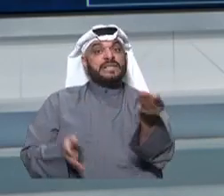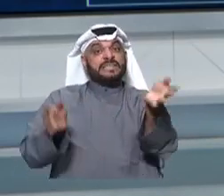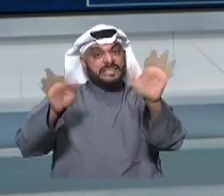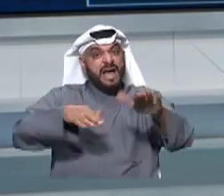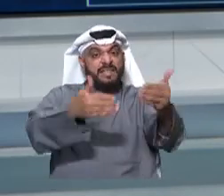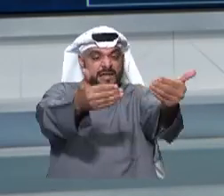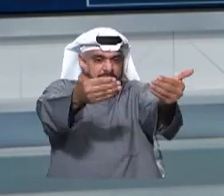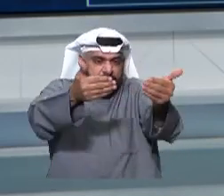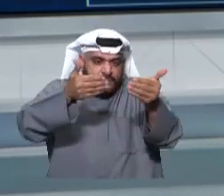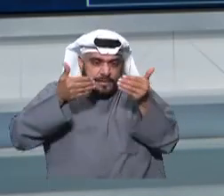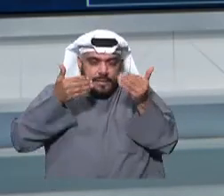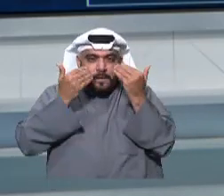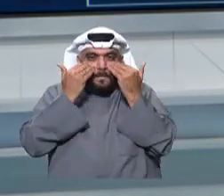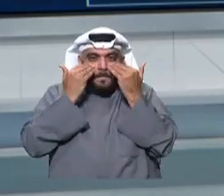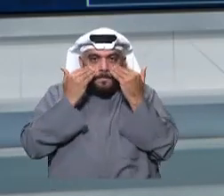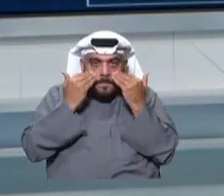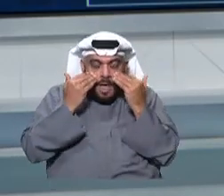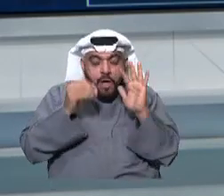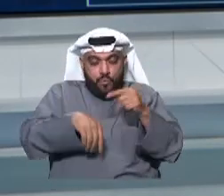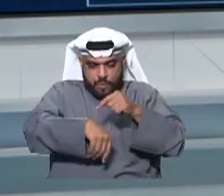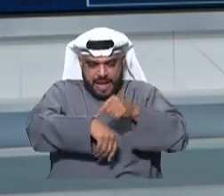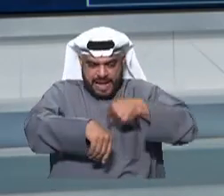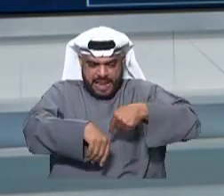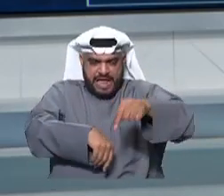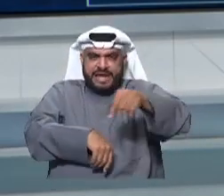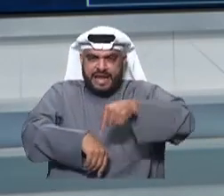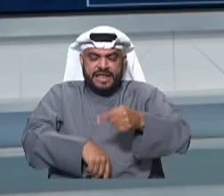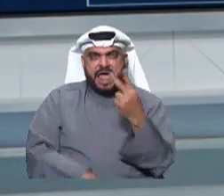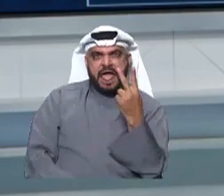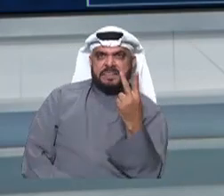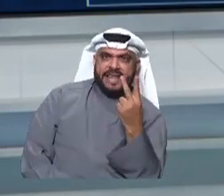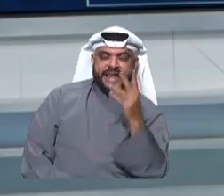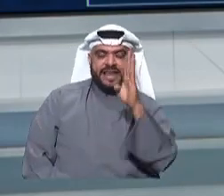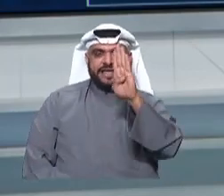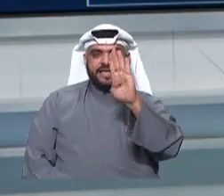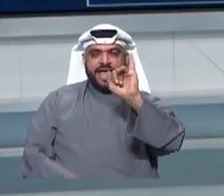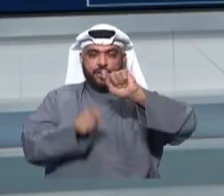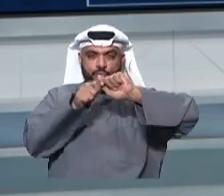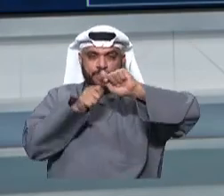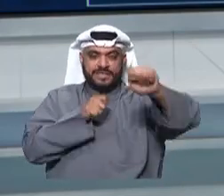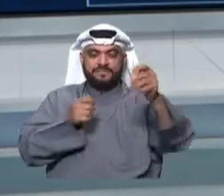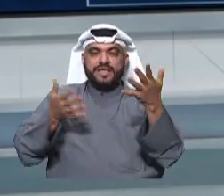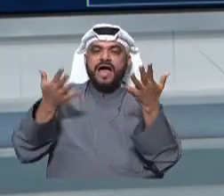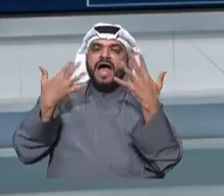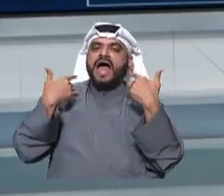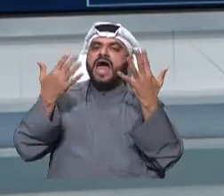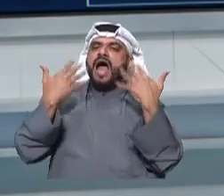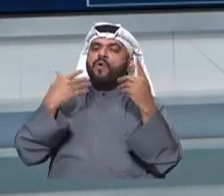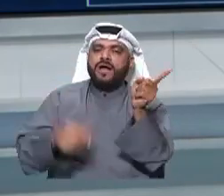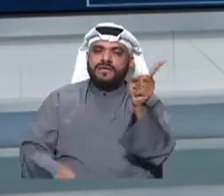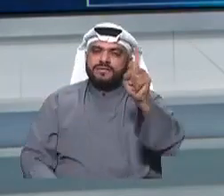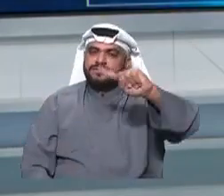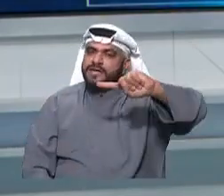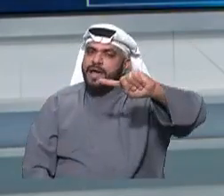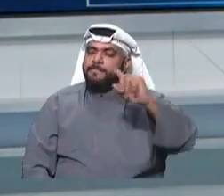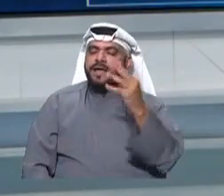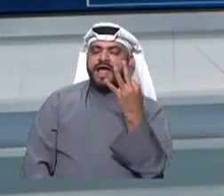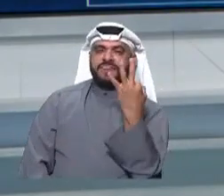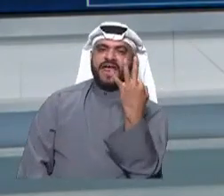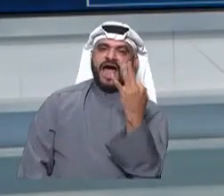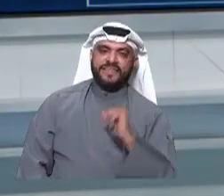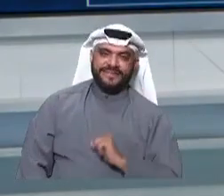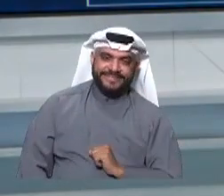في مدى الرؤية الأفقية خلال الساعات القليلة القادمة، رياح حاليا شرقية سرعتها 3 كيلومتر في الساعة. أما بالنسبة